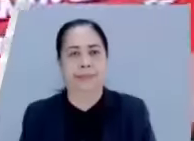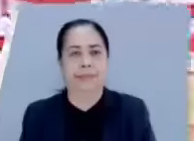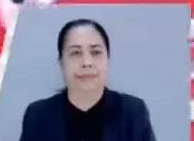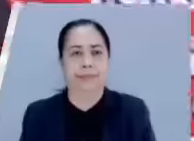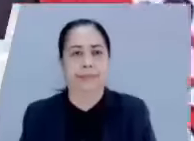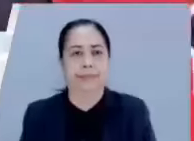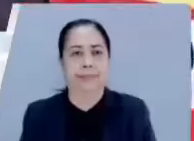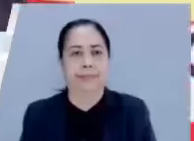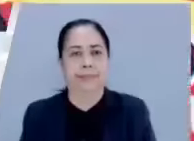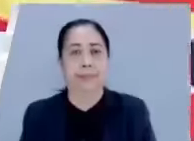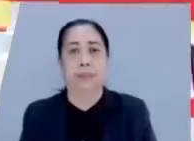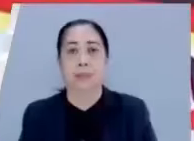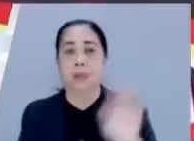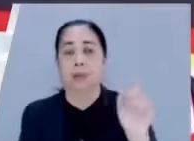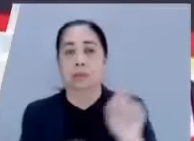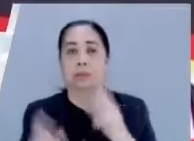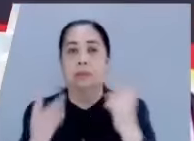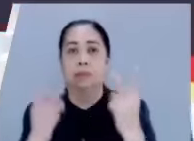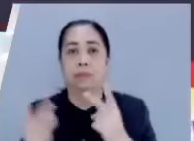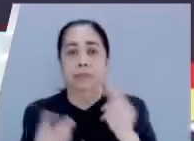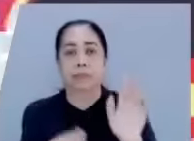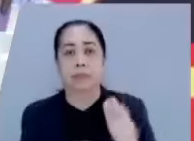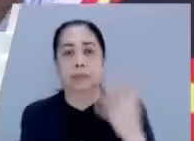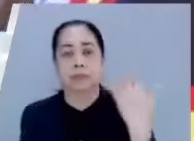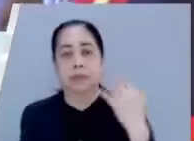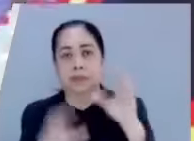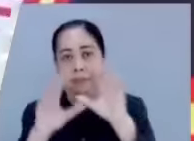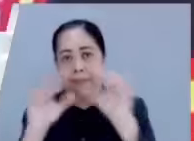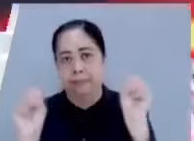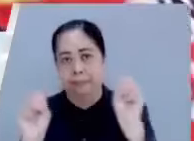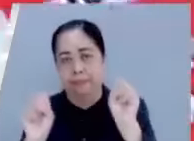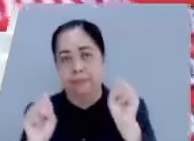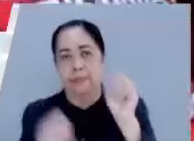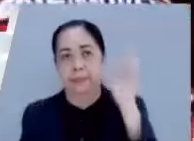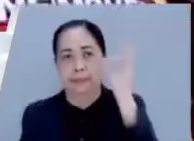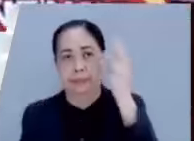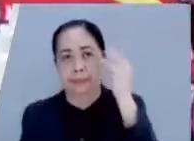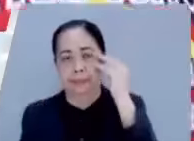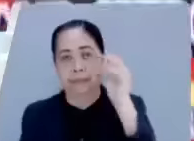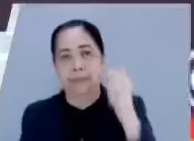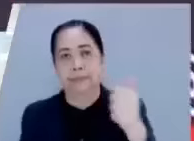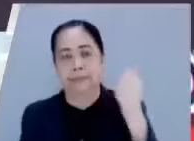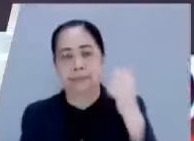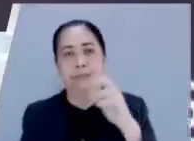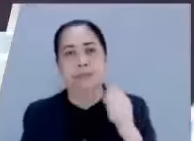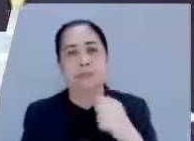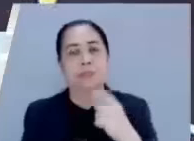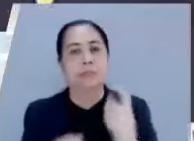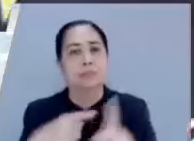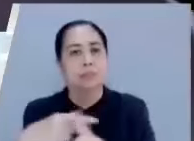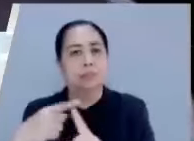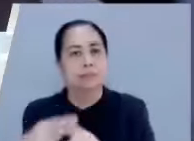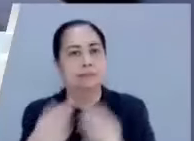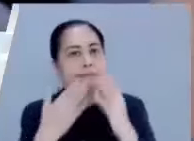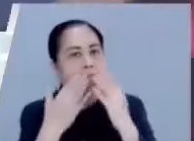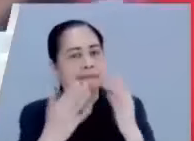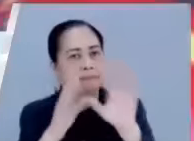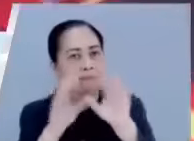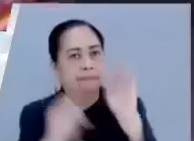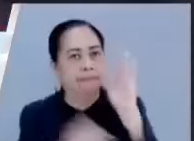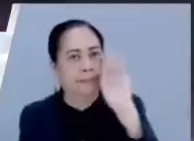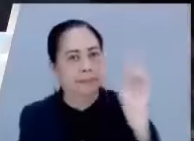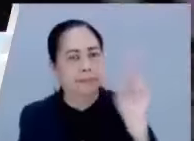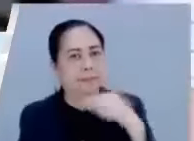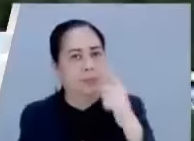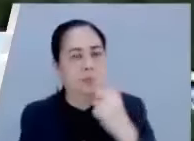Sa kanyang pagdalaw sa puntod ni dating Pangulong Ferdinand Marcos Sr. sa libingan ng mga bayani, nagpasalamat si Pangulong Bongbong Marcos sa mga